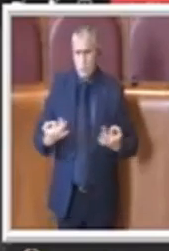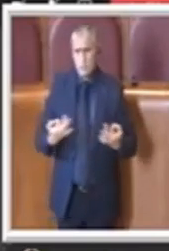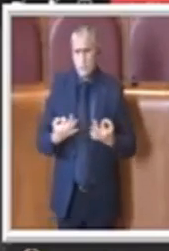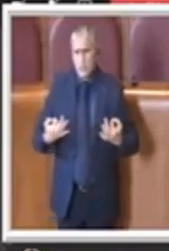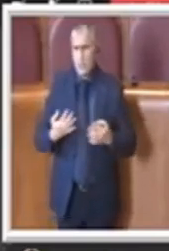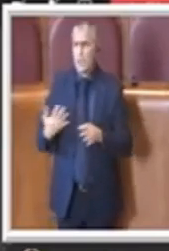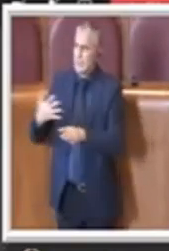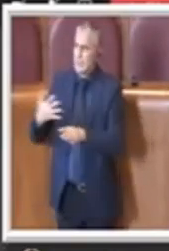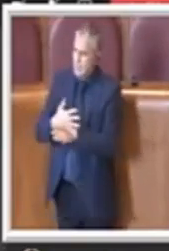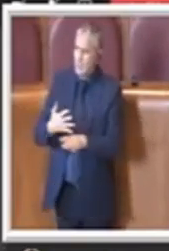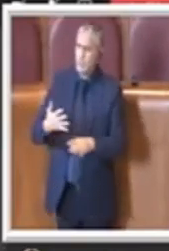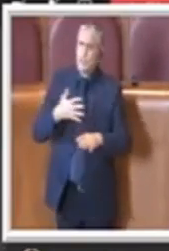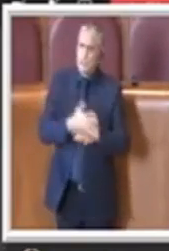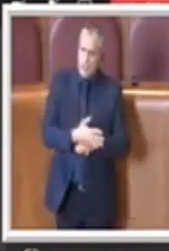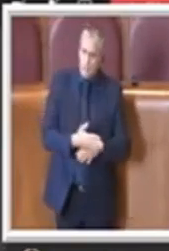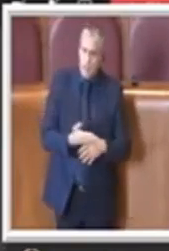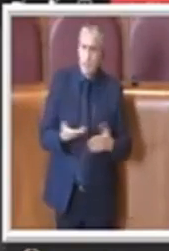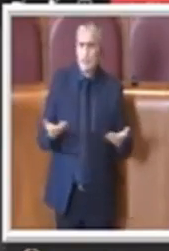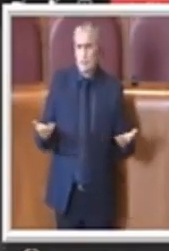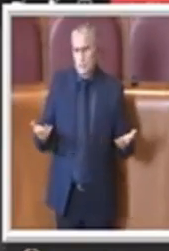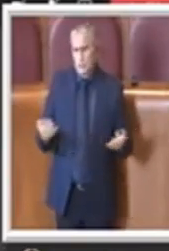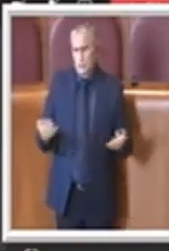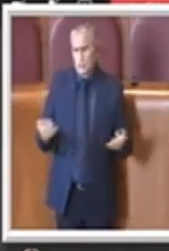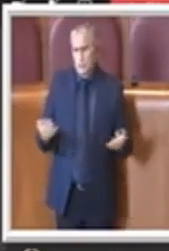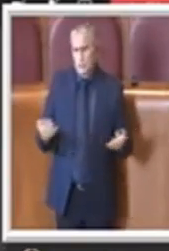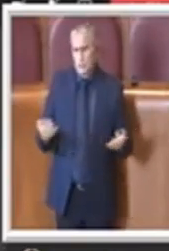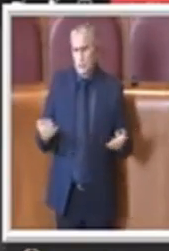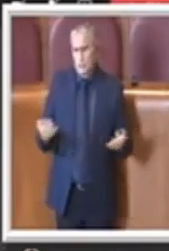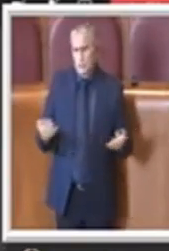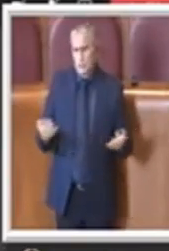interventi decisamente importanti